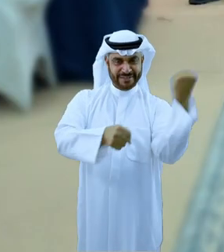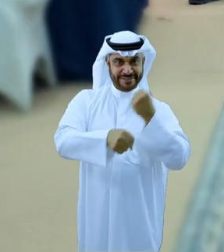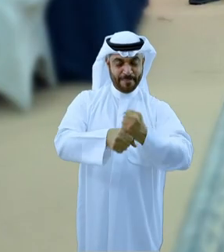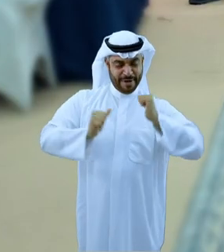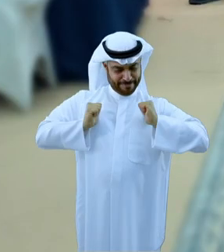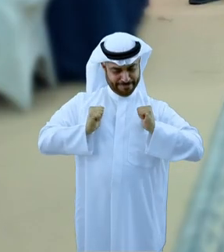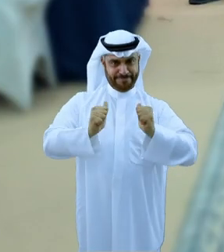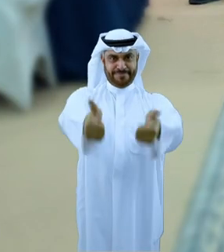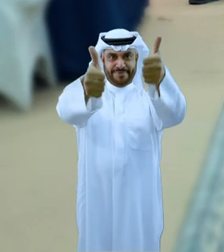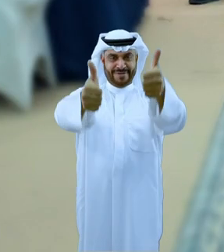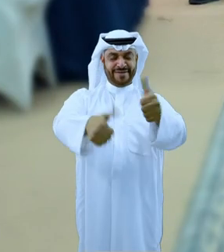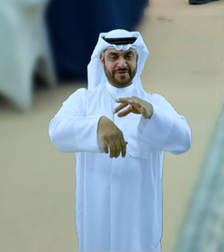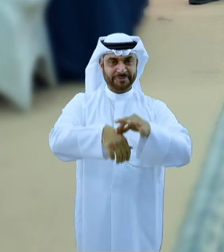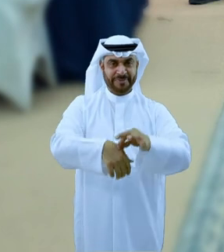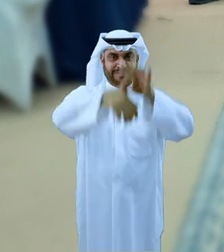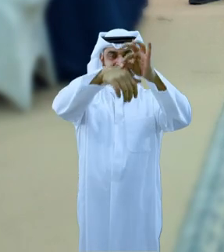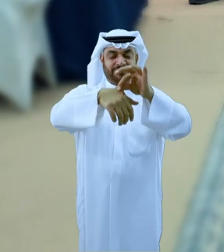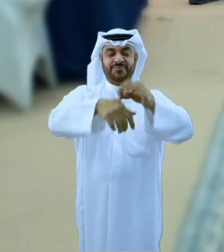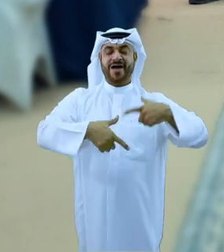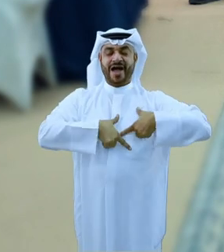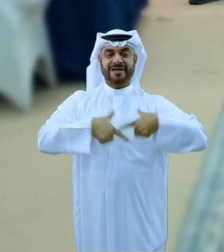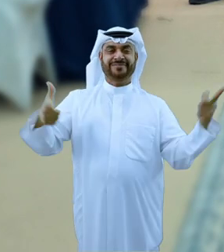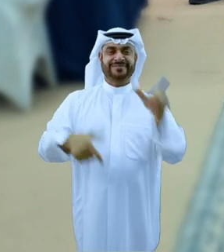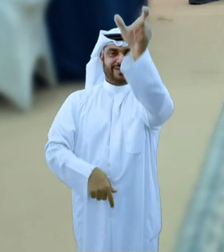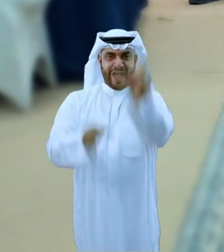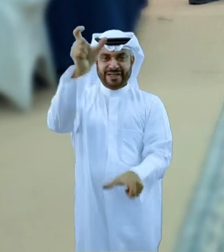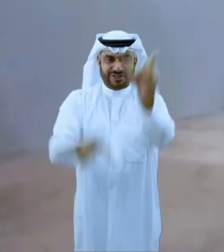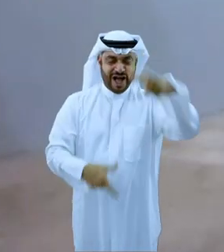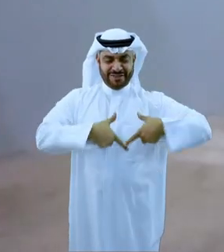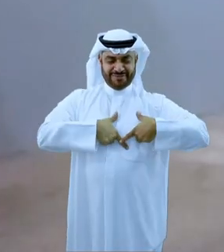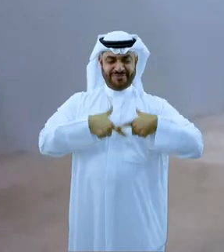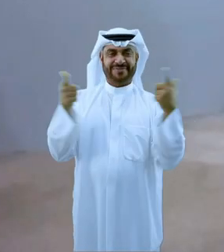فهي تعمل بإخلاص لأنها ببساطة أيادي نقية.